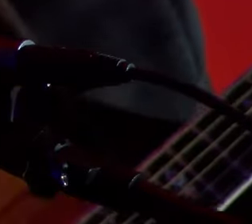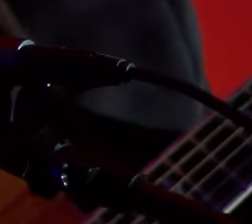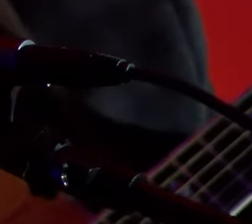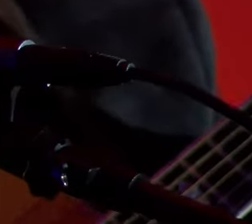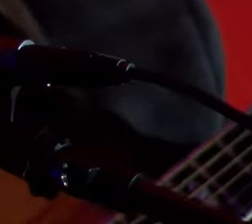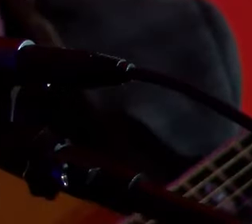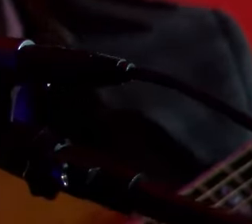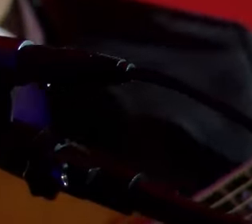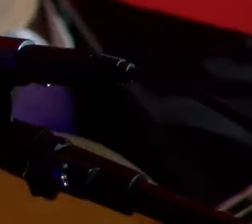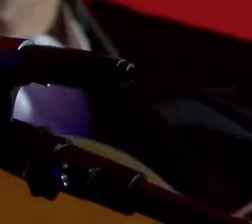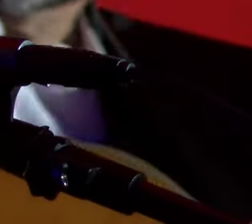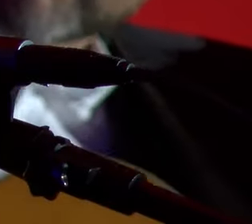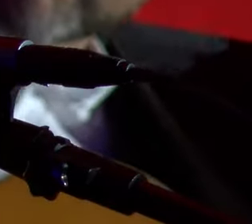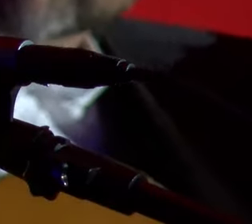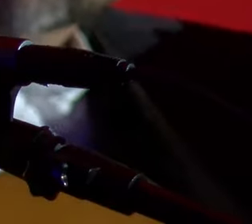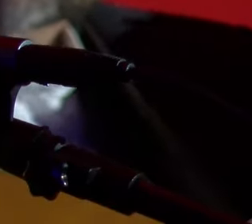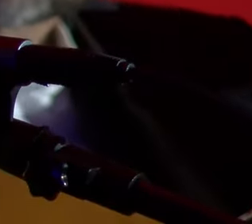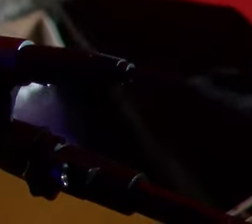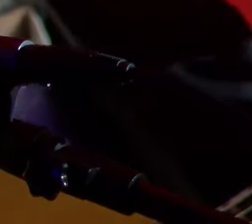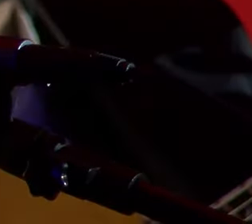Chowaj nas, póki